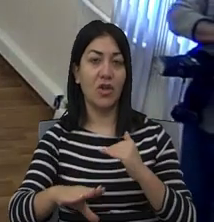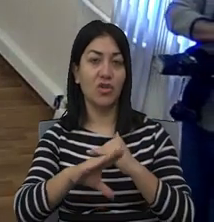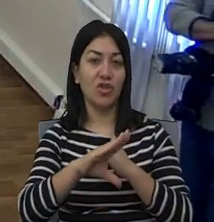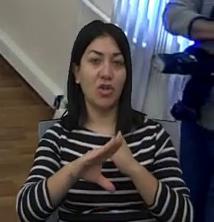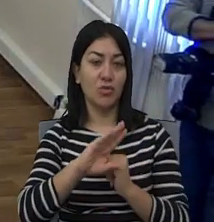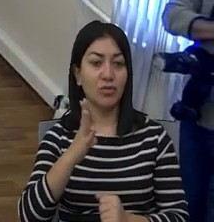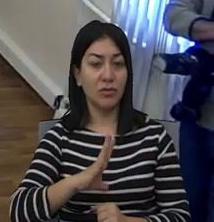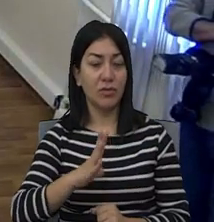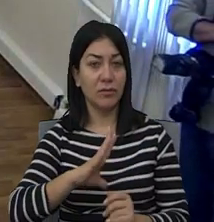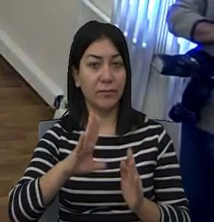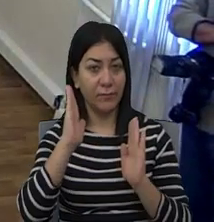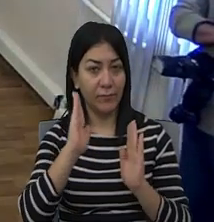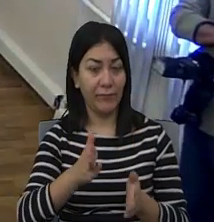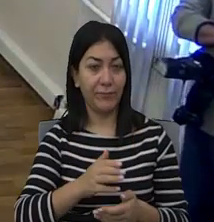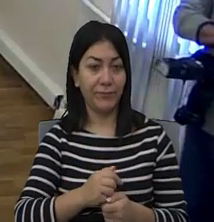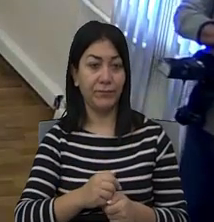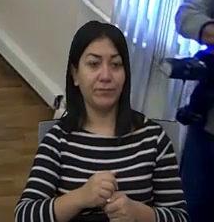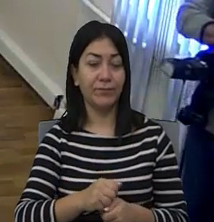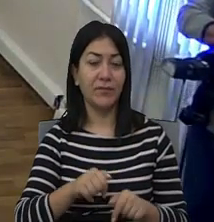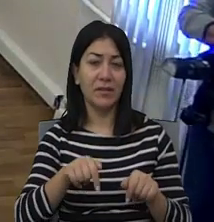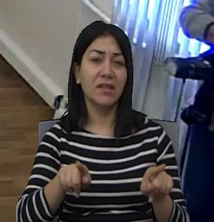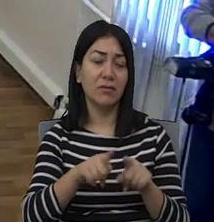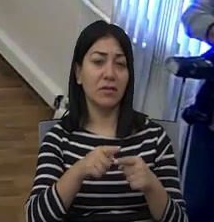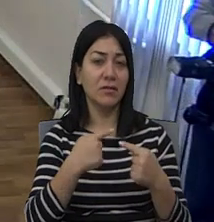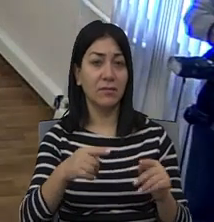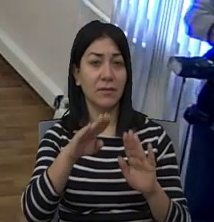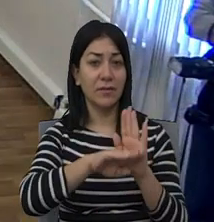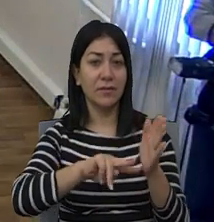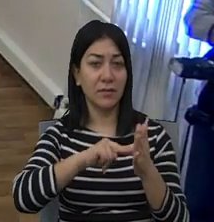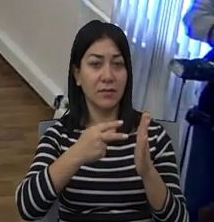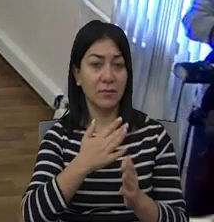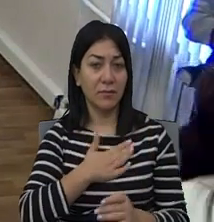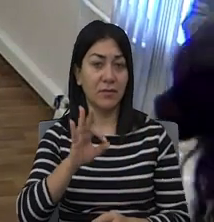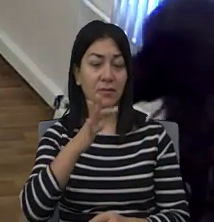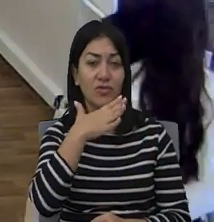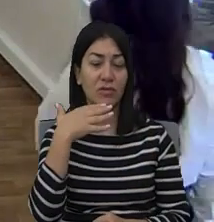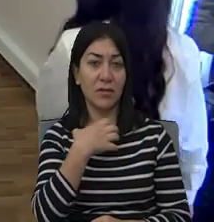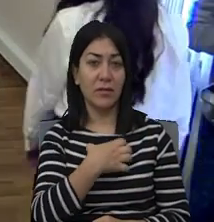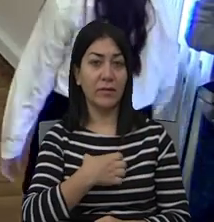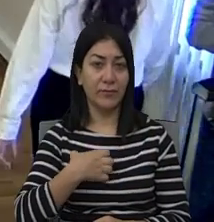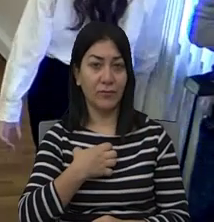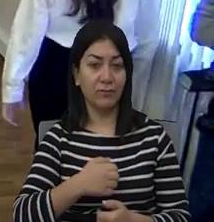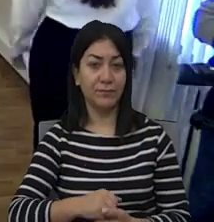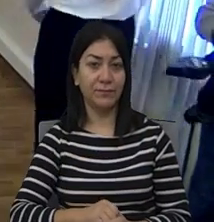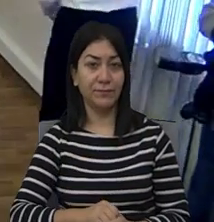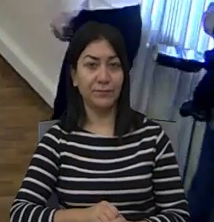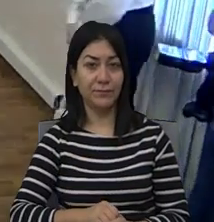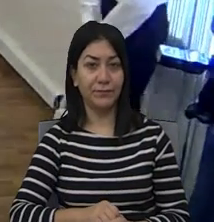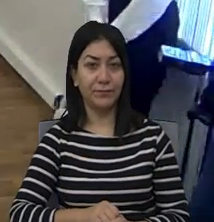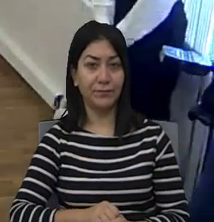օժանդակություն եւ այս եւ համանման ծրագրերը մեզ համար շատ կարեւոր են. And as soon as